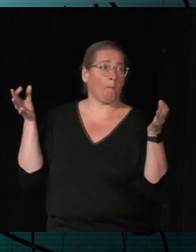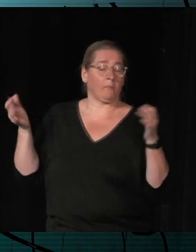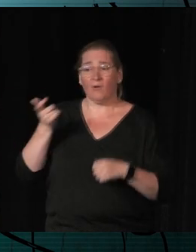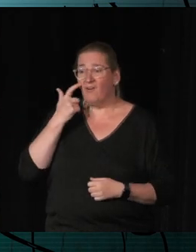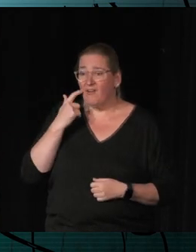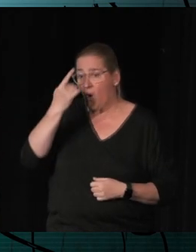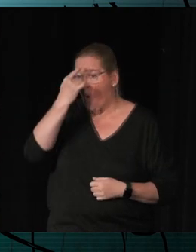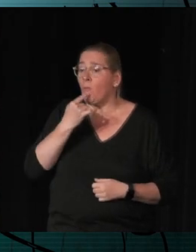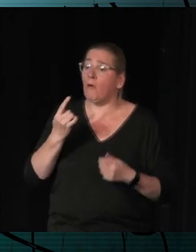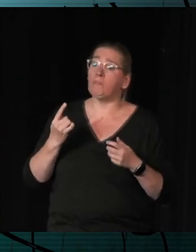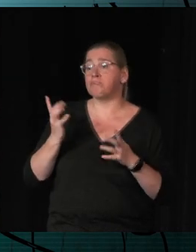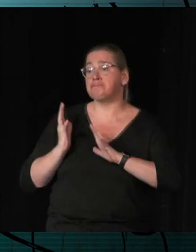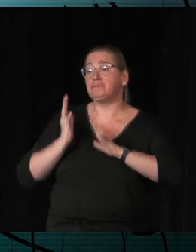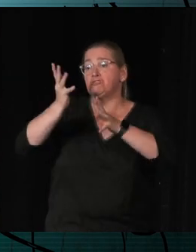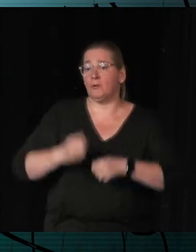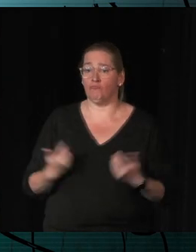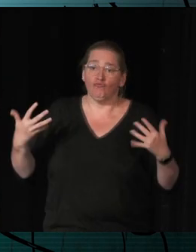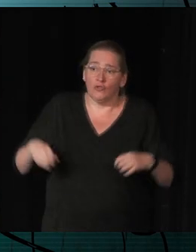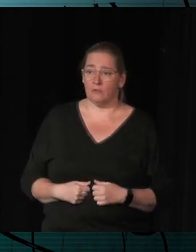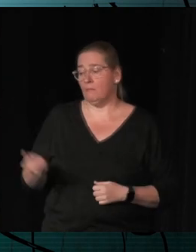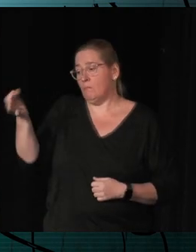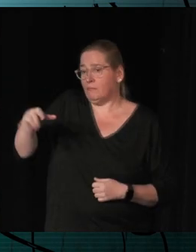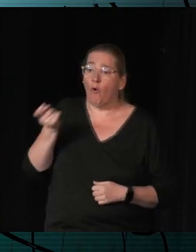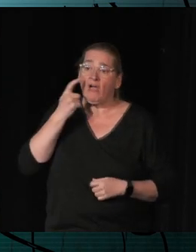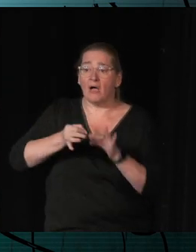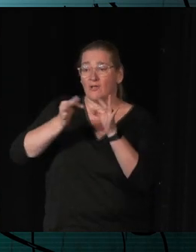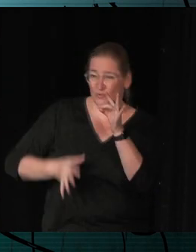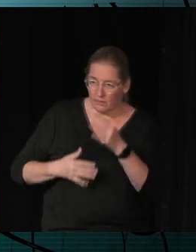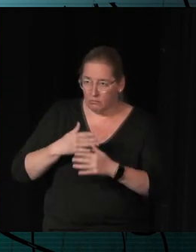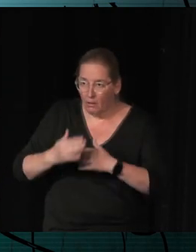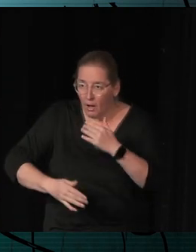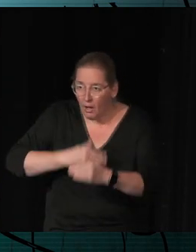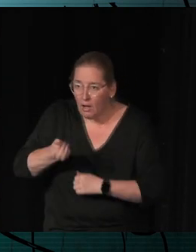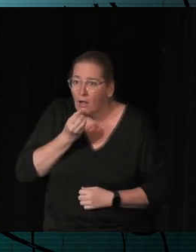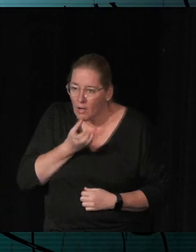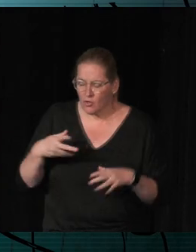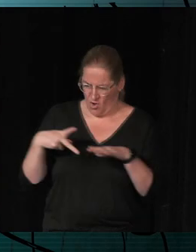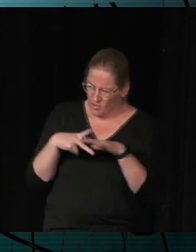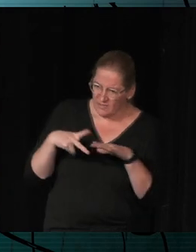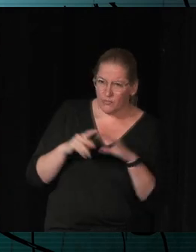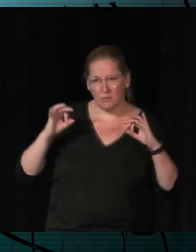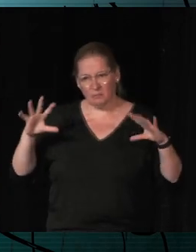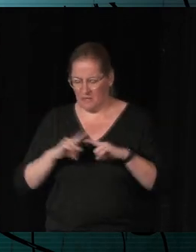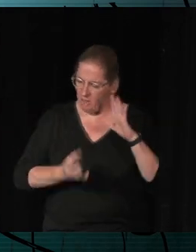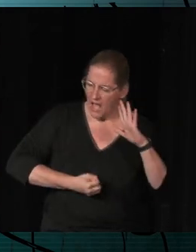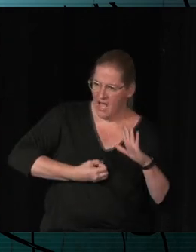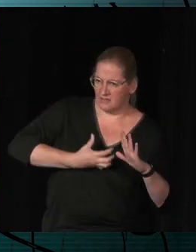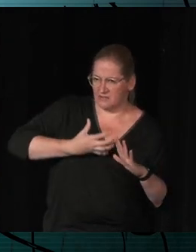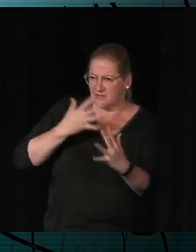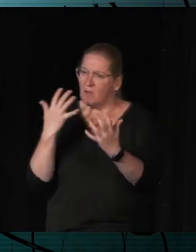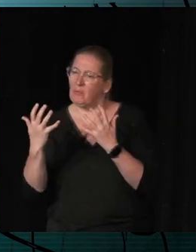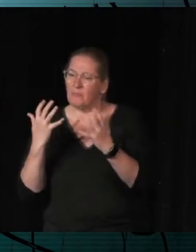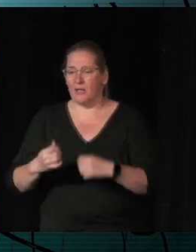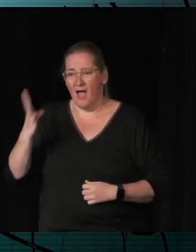encore c'était ben voilà on fait ça comme ça et en gros il y avait vraiment tous les jeux étaient une vision d'artiste il y avait pas de vision d'éditeur il y avait pas un truc où il